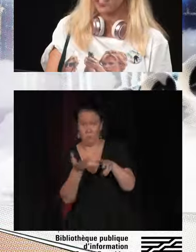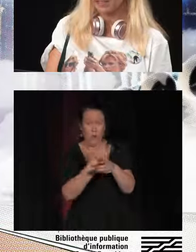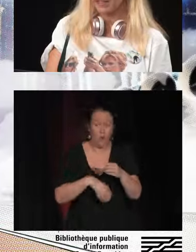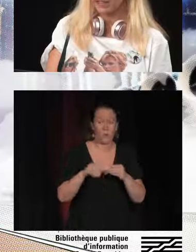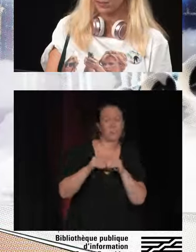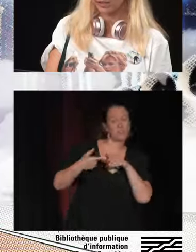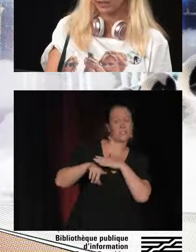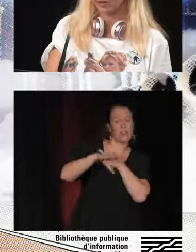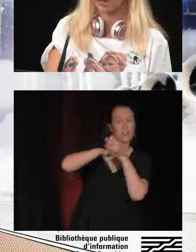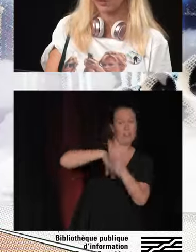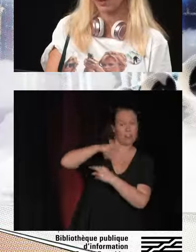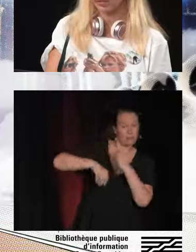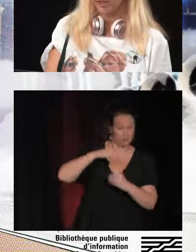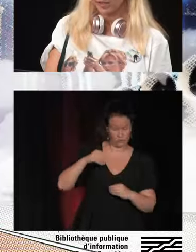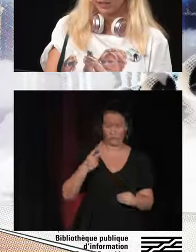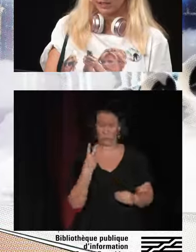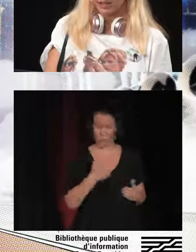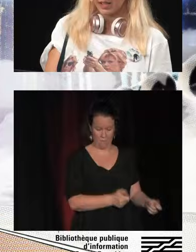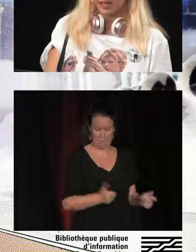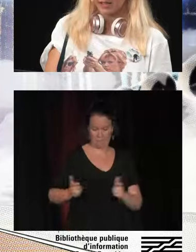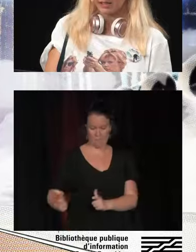avoir de deuxième manette avec moi. Mais normalement,